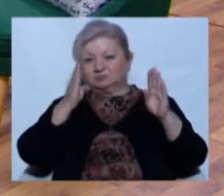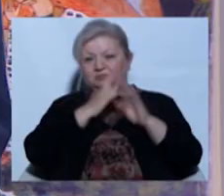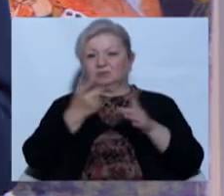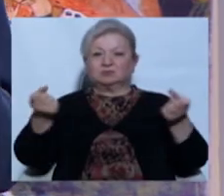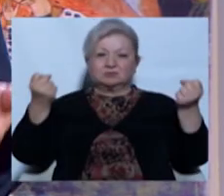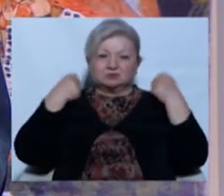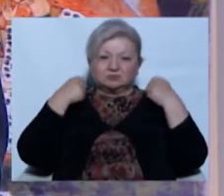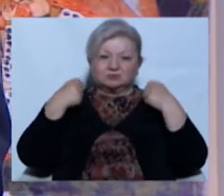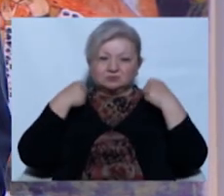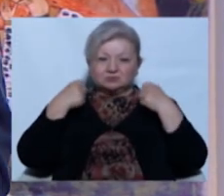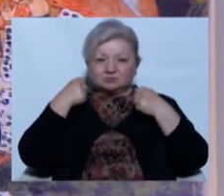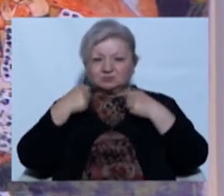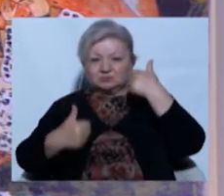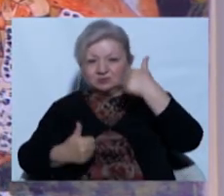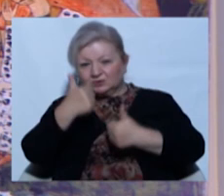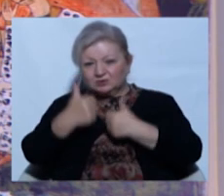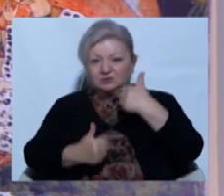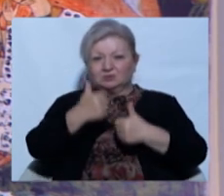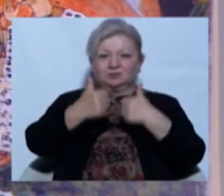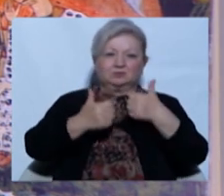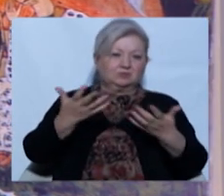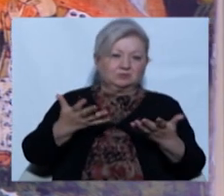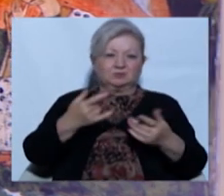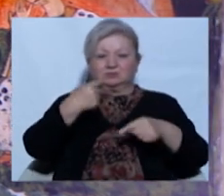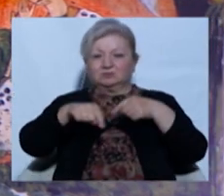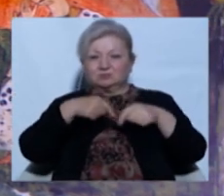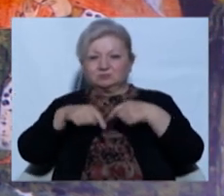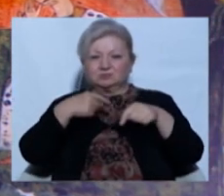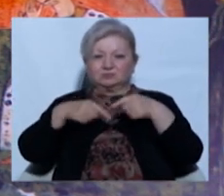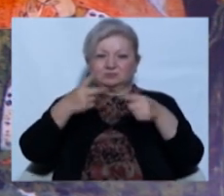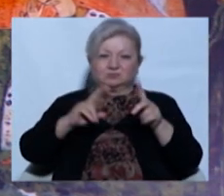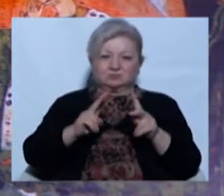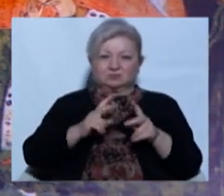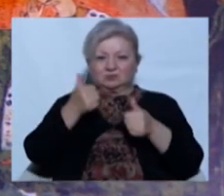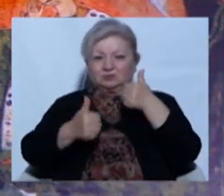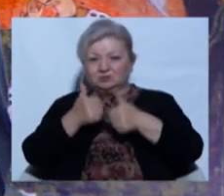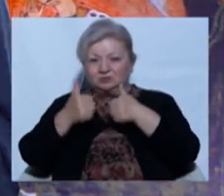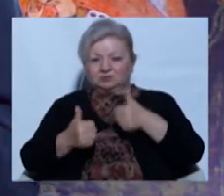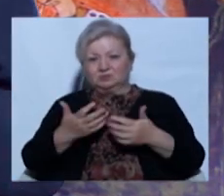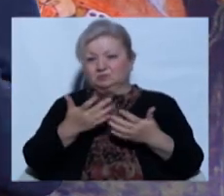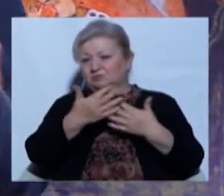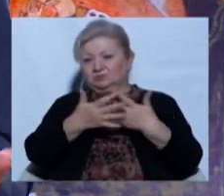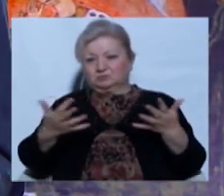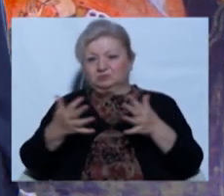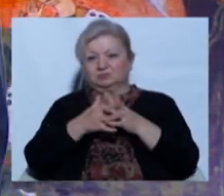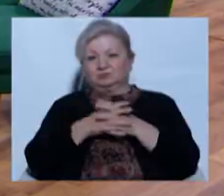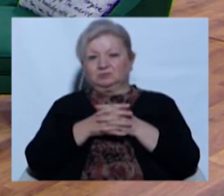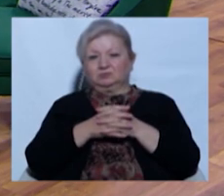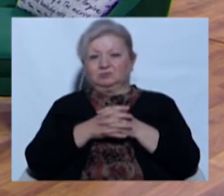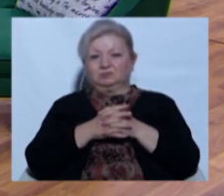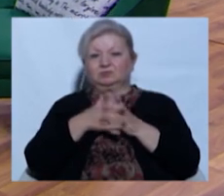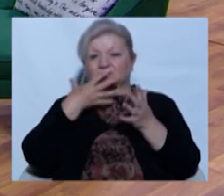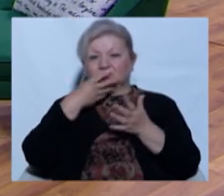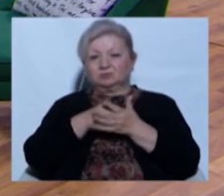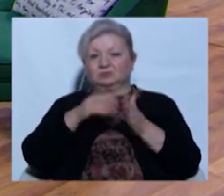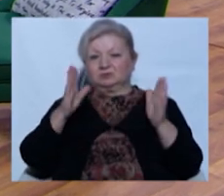სპორტული ღონისძიებებისთვის თუ გიყურებია, სხვადასხვა ჩემპიონატებისთვის, სადაც ქვეყნები იღებენ მონაწილეობას, იქ საკუთარ ჰიმნებს